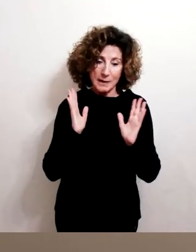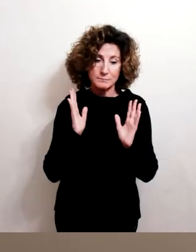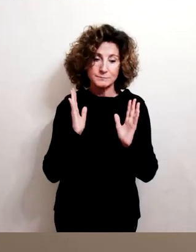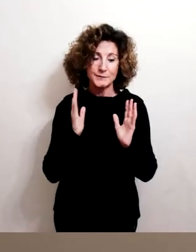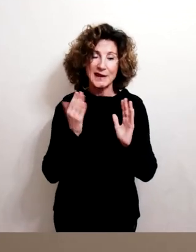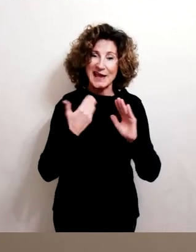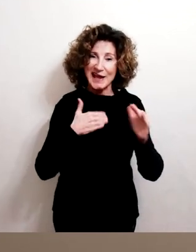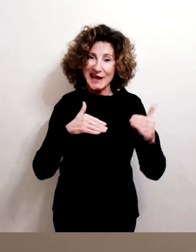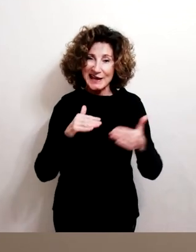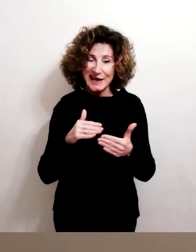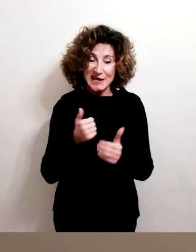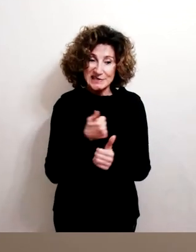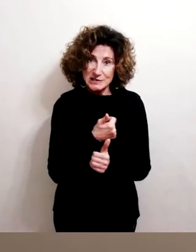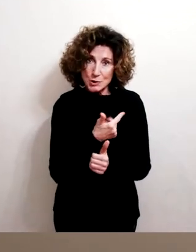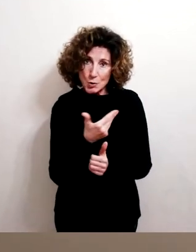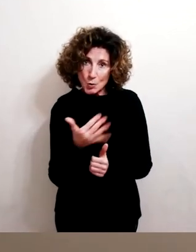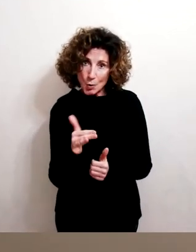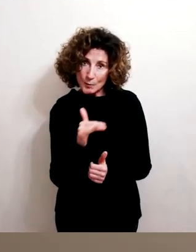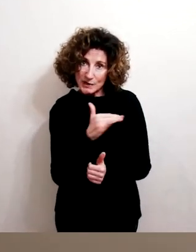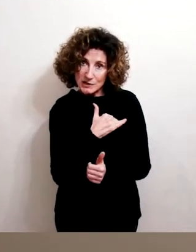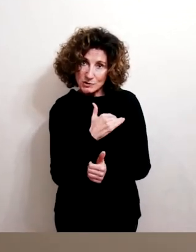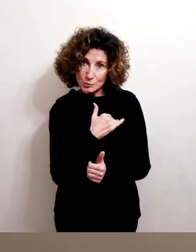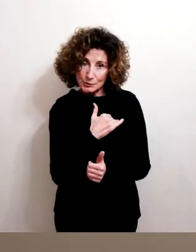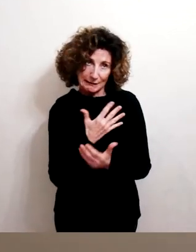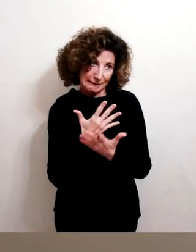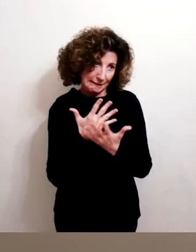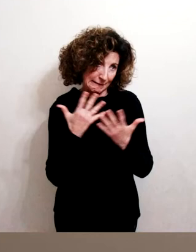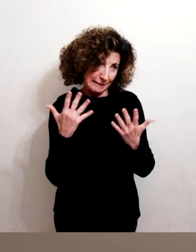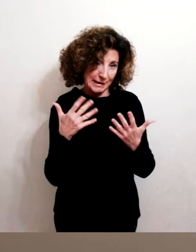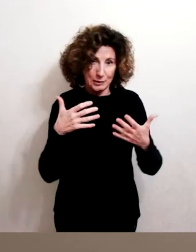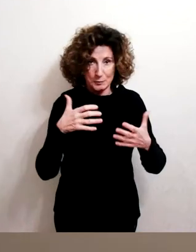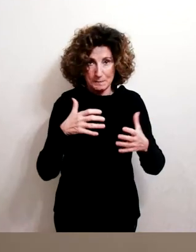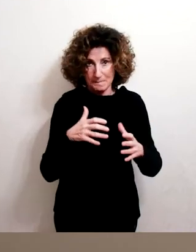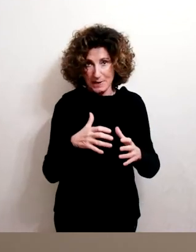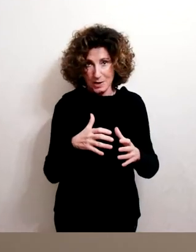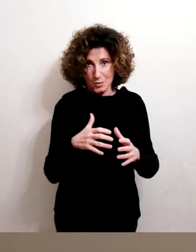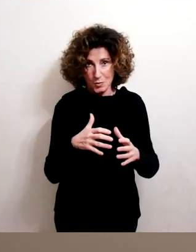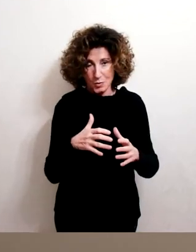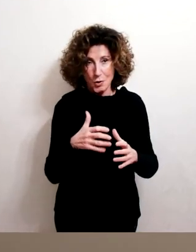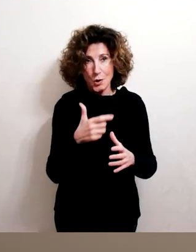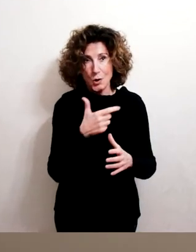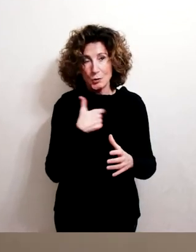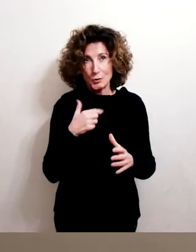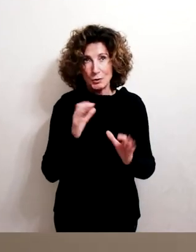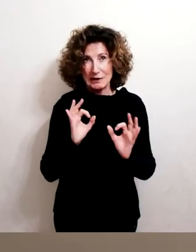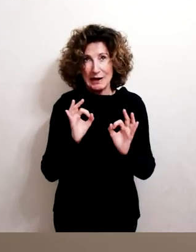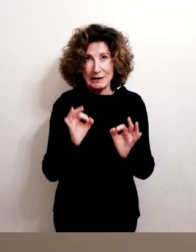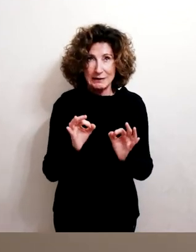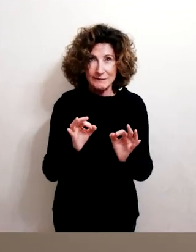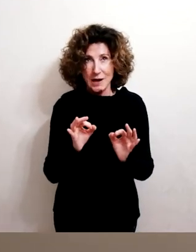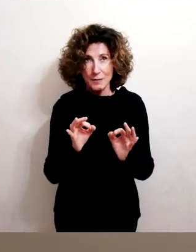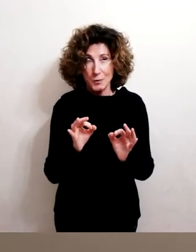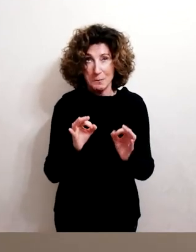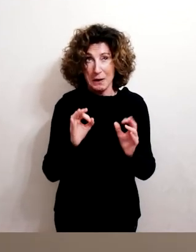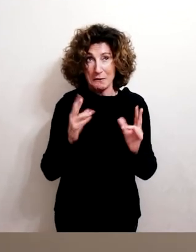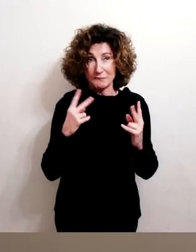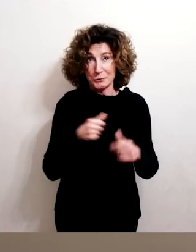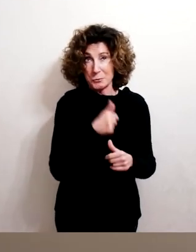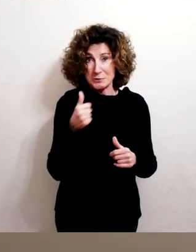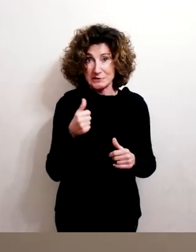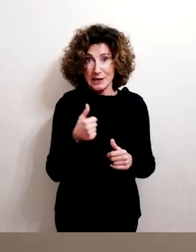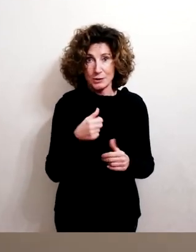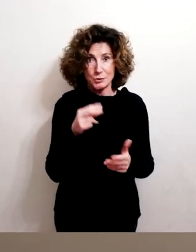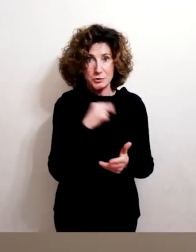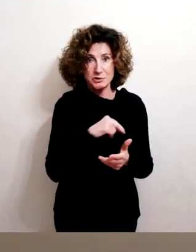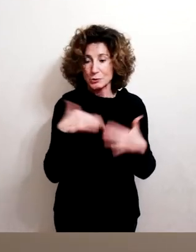i numeri la consistenza numerica delle classi e ovviamente ridotta noi arriviamo ad avere anzi quest'anno abbiamo fatto un